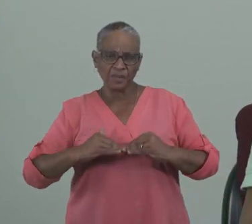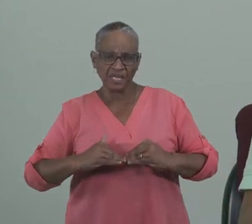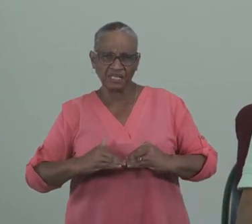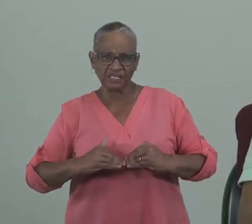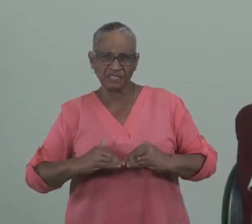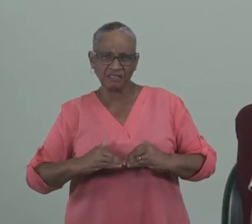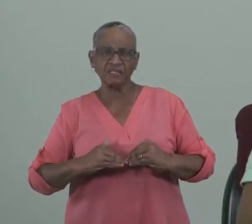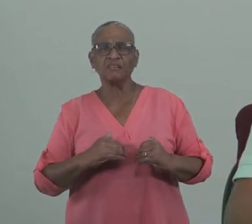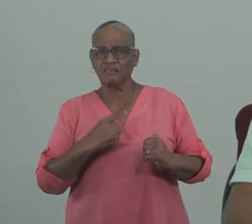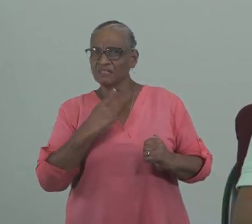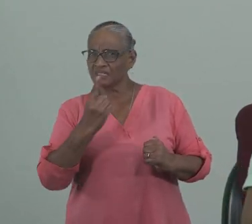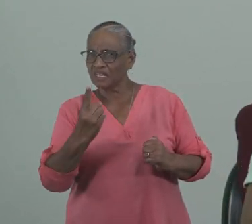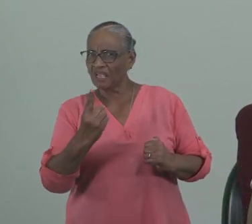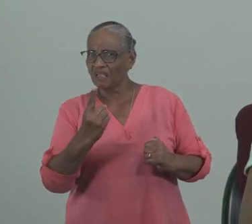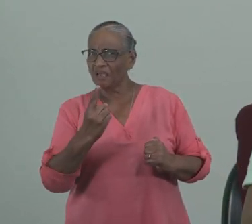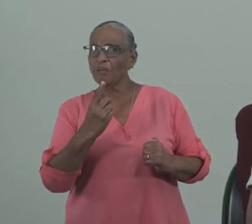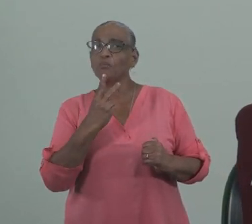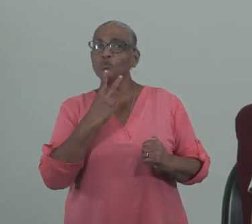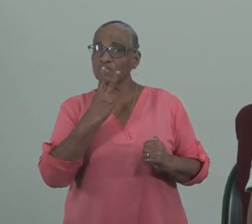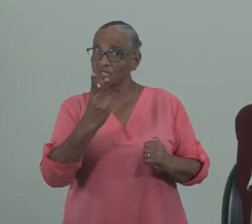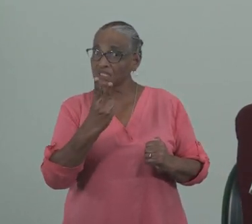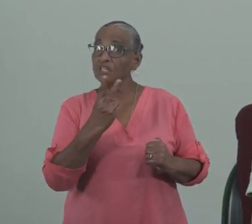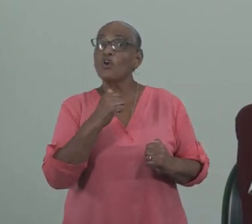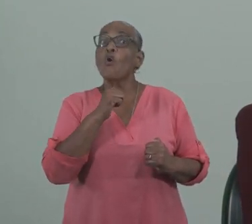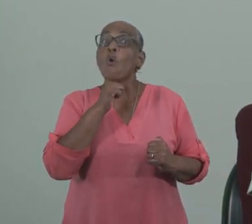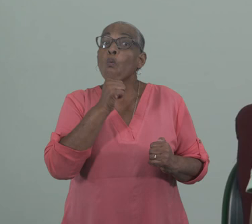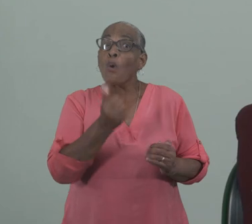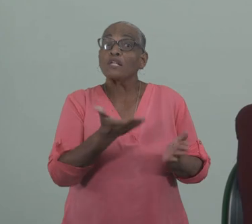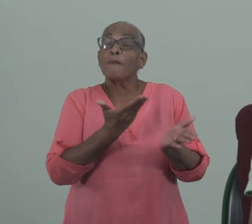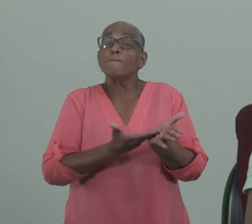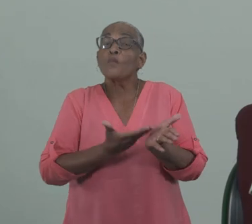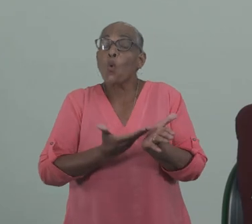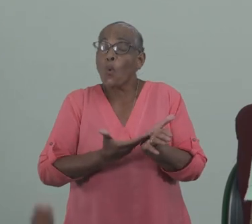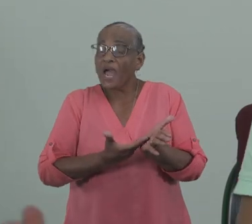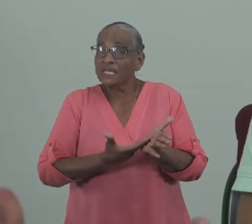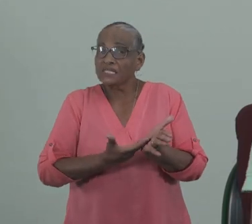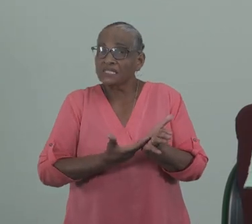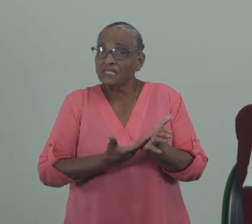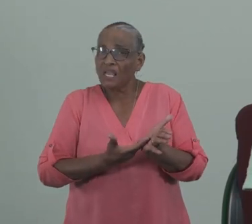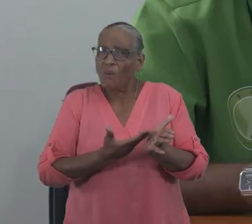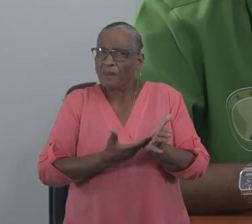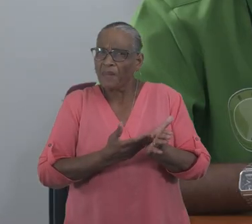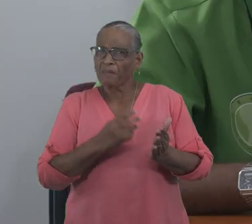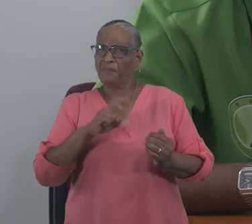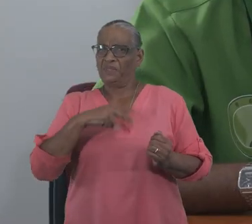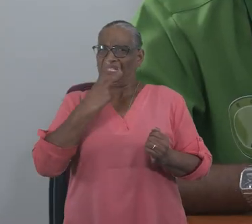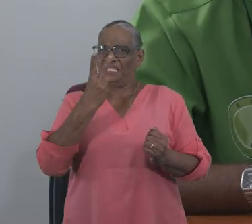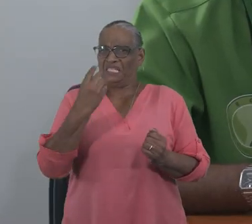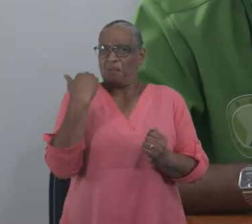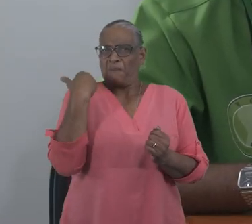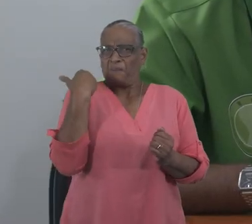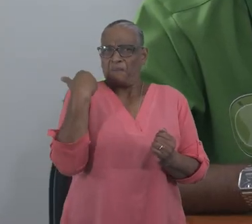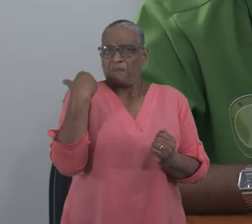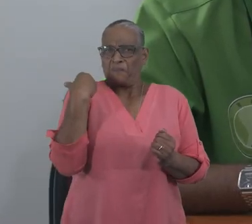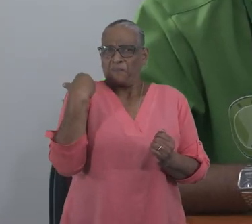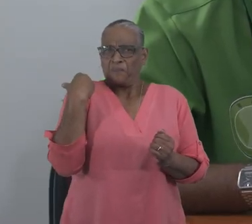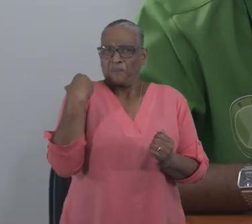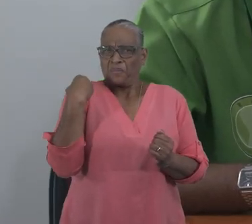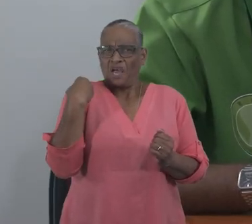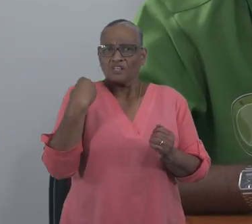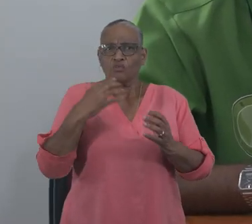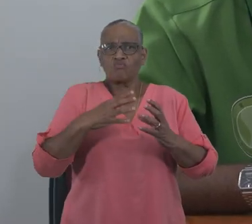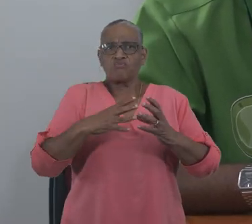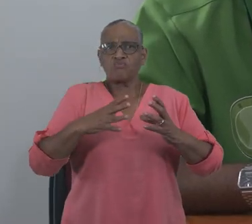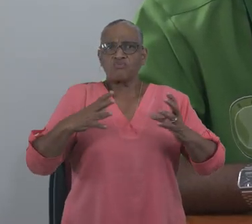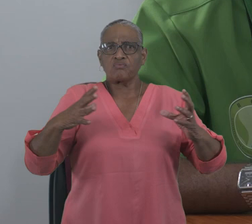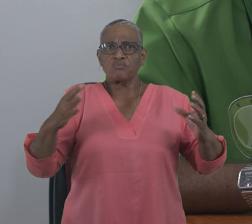Like wij medici, we moeten afgaan op evidence, op bewijs. En wat blijkt, recentelijk hebben ze een